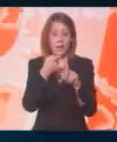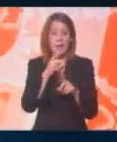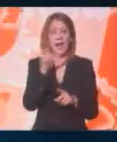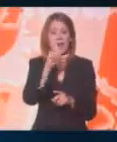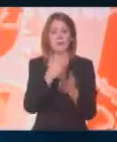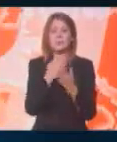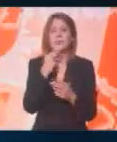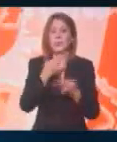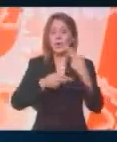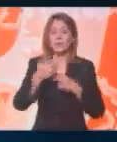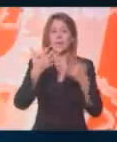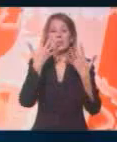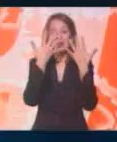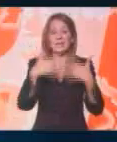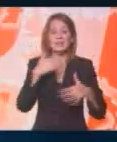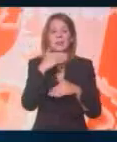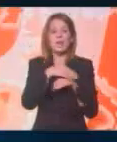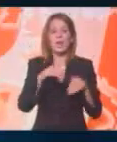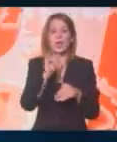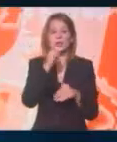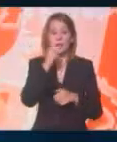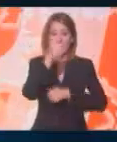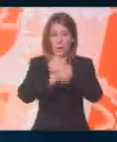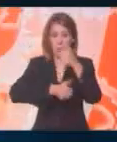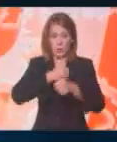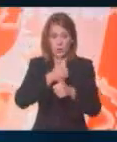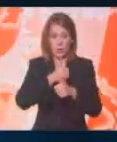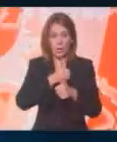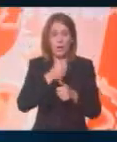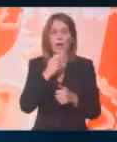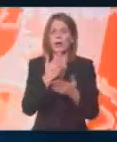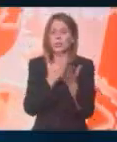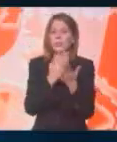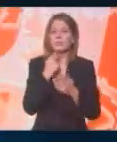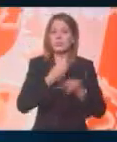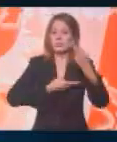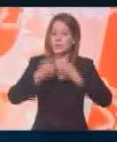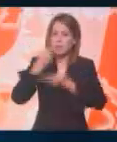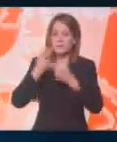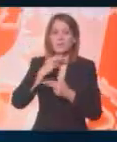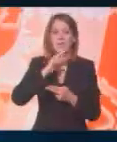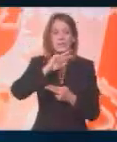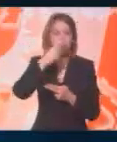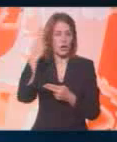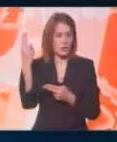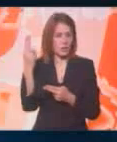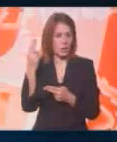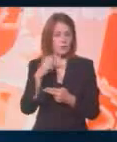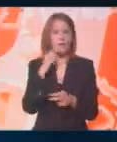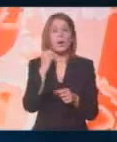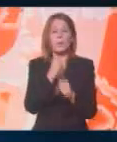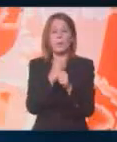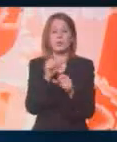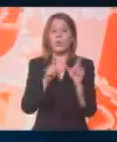Leskovcu proizvodit će se oko 10 miliona pari čarapa godišnje, a ceo asortiman biće namenjen izvozu na strana tržišta. Posao